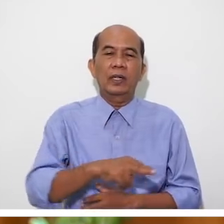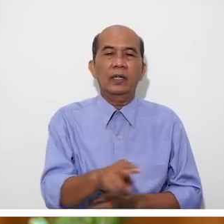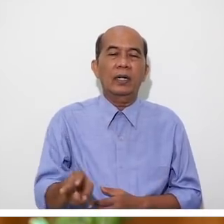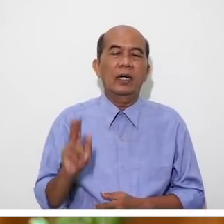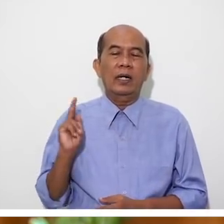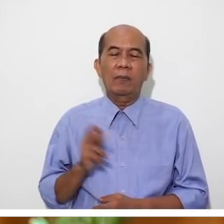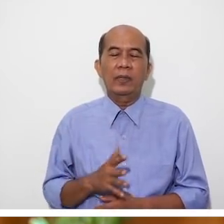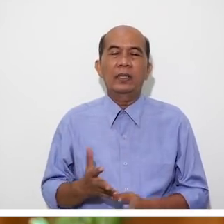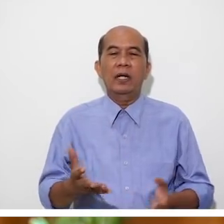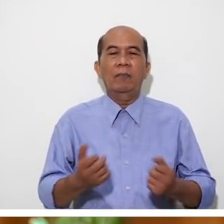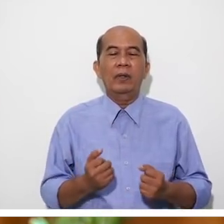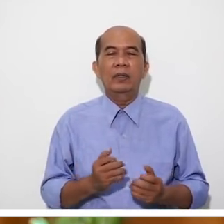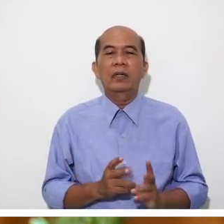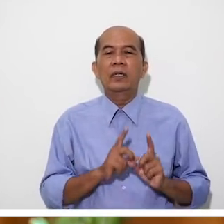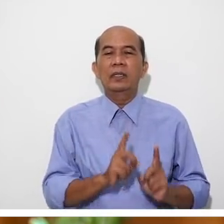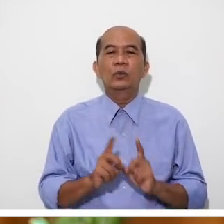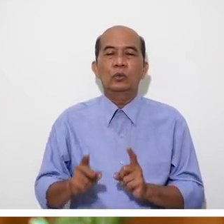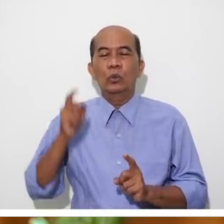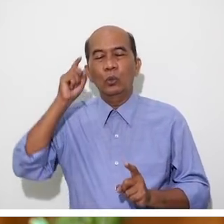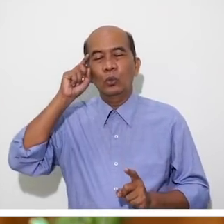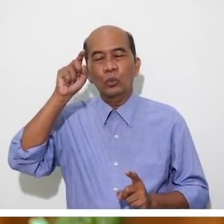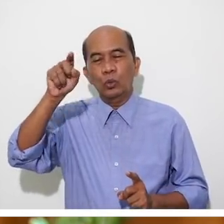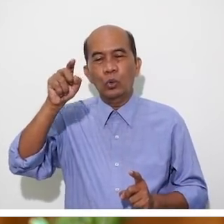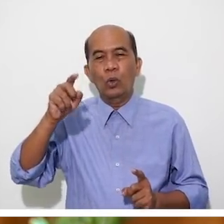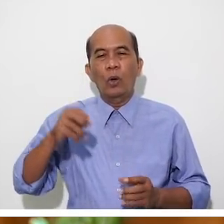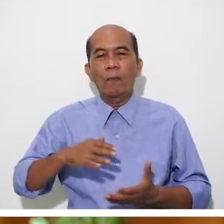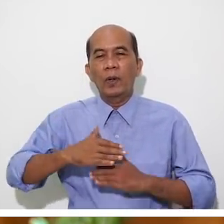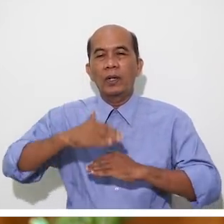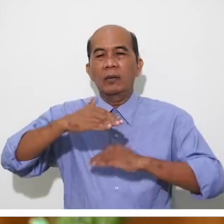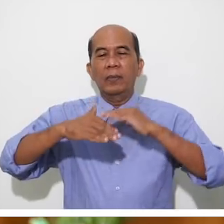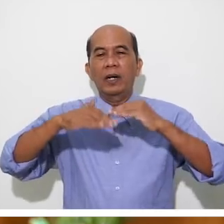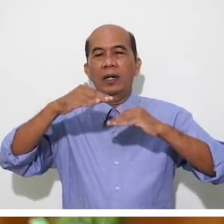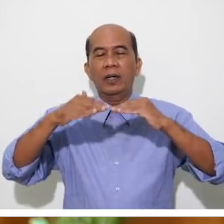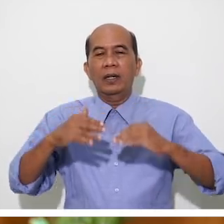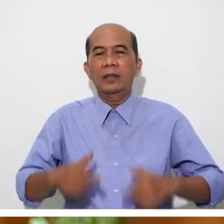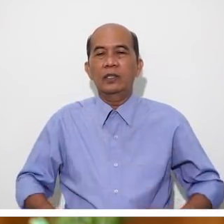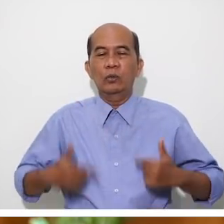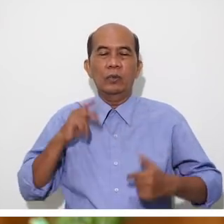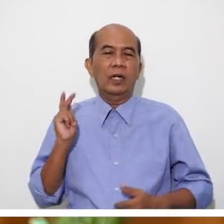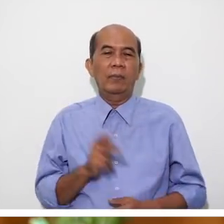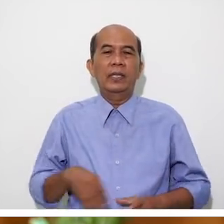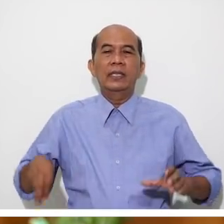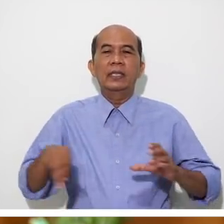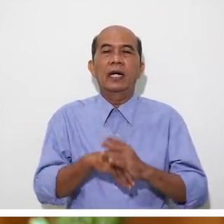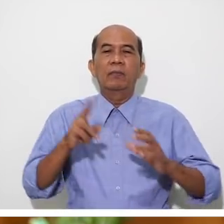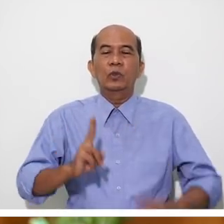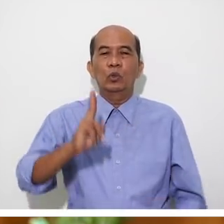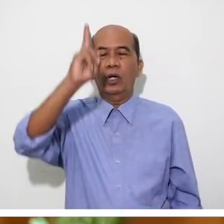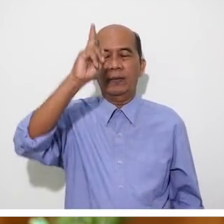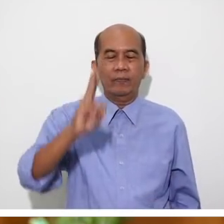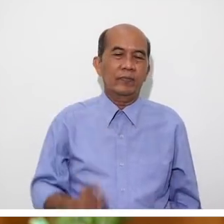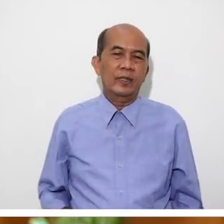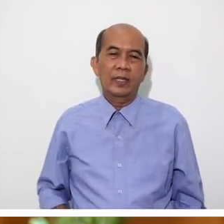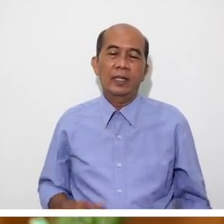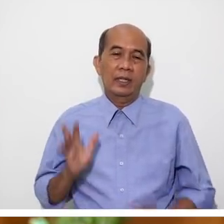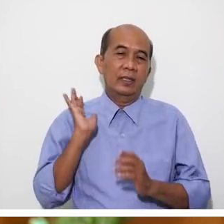dapat dituntun untuk mengembangkan kehidupan kami di dalam Tuhan. Tuhan